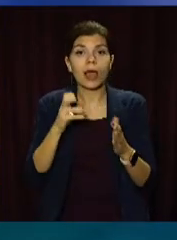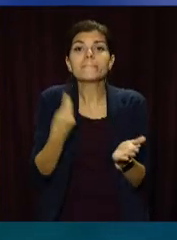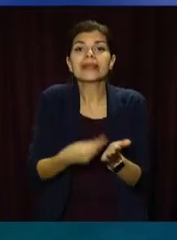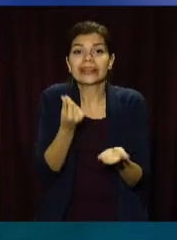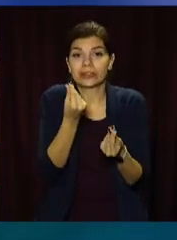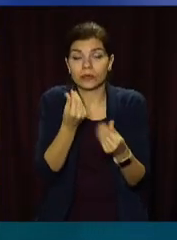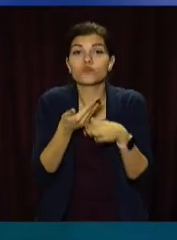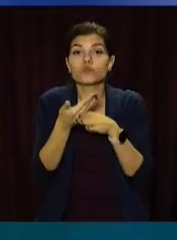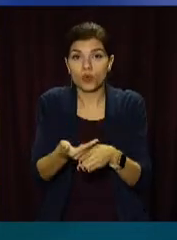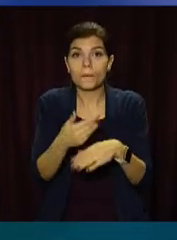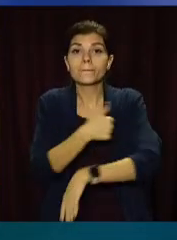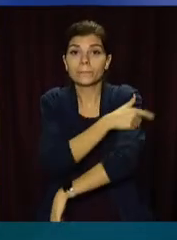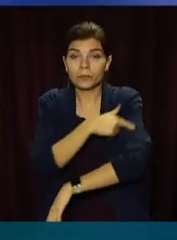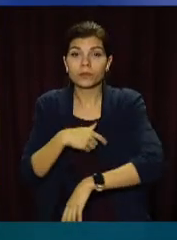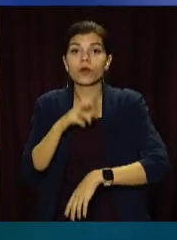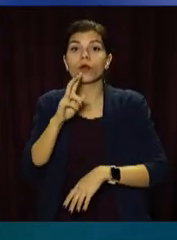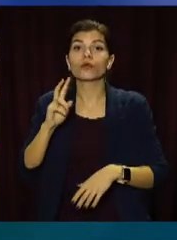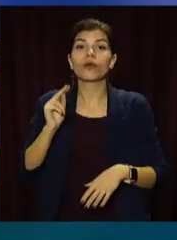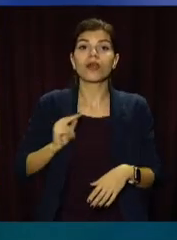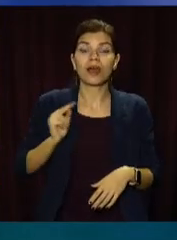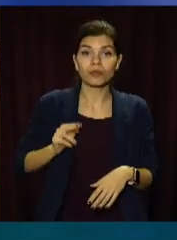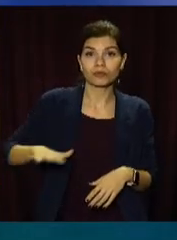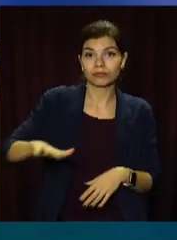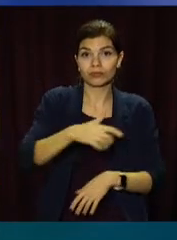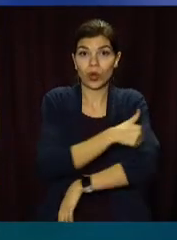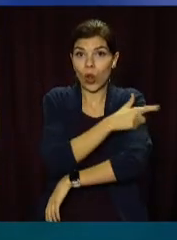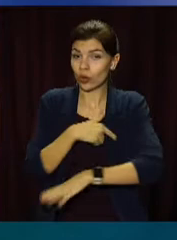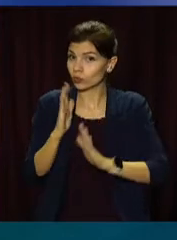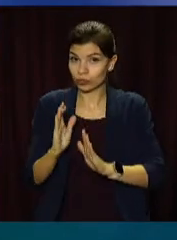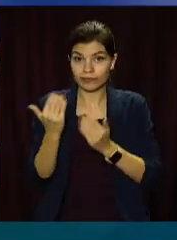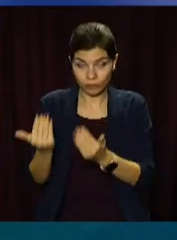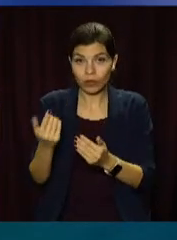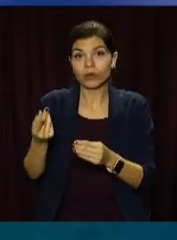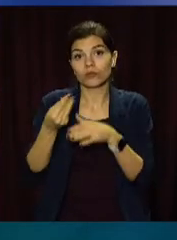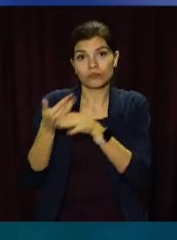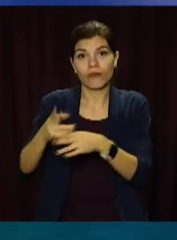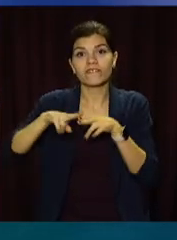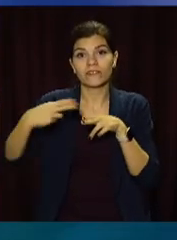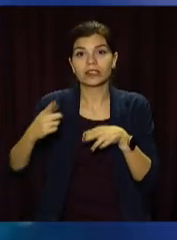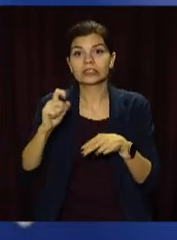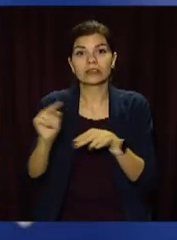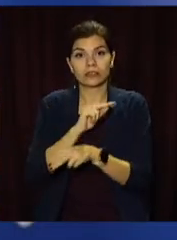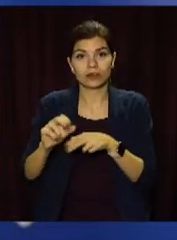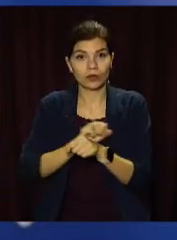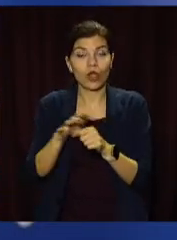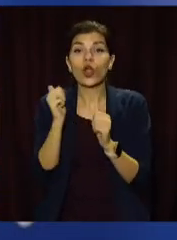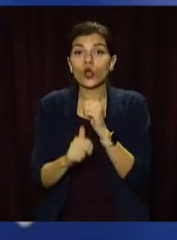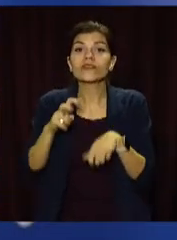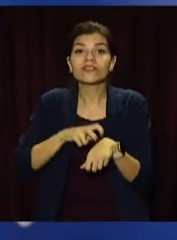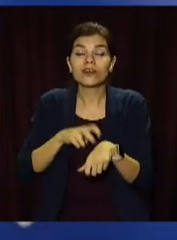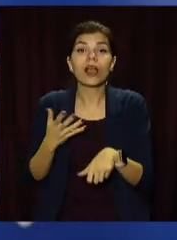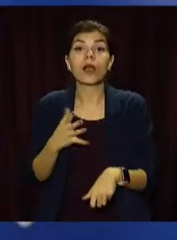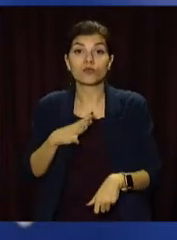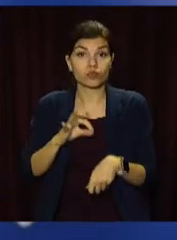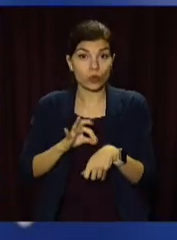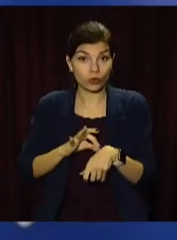допомоги медикам госпітальних баз Дніпропетровської області. Таким чином, кожен медик, який